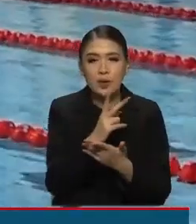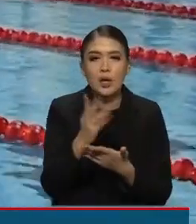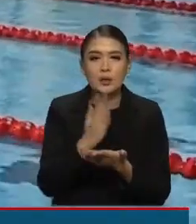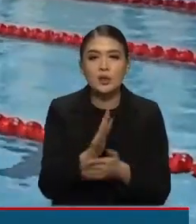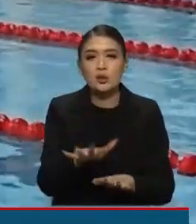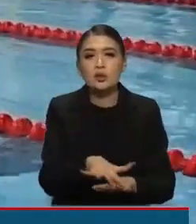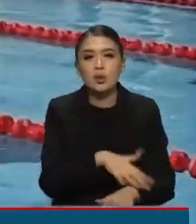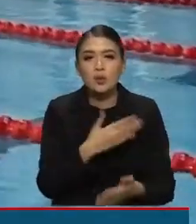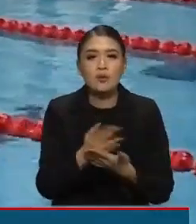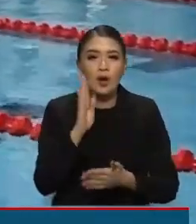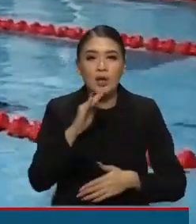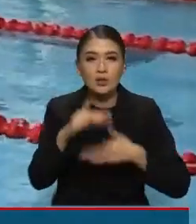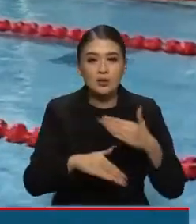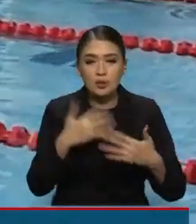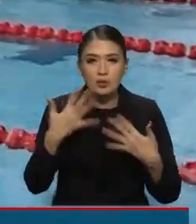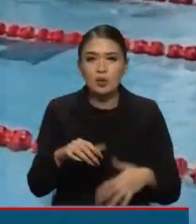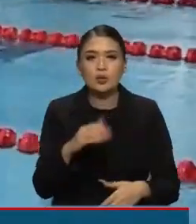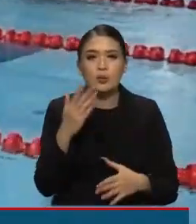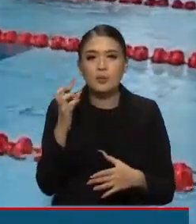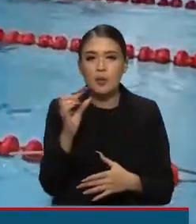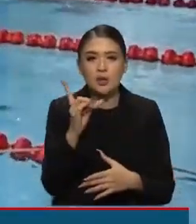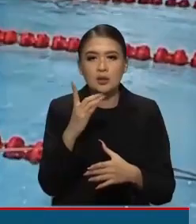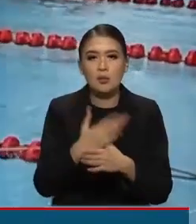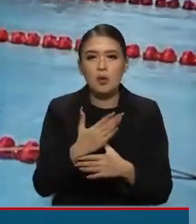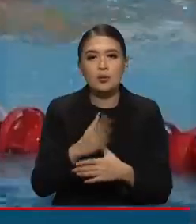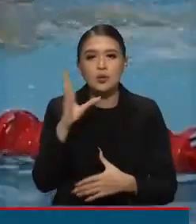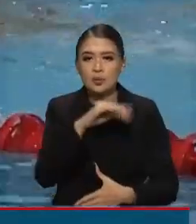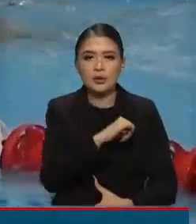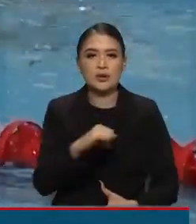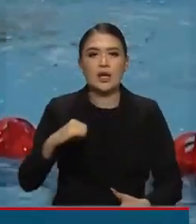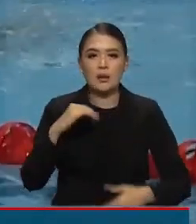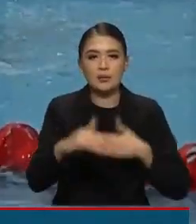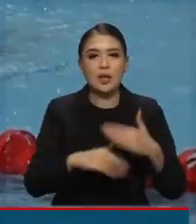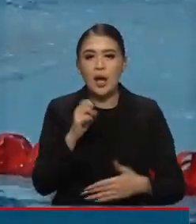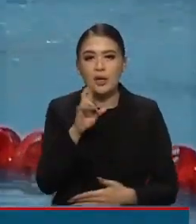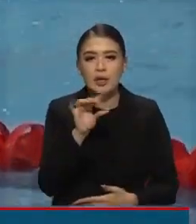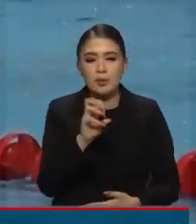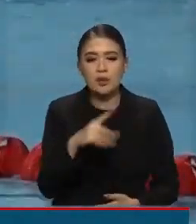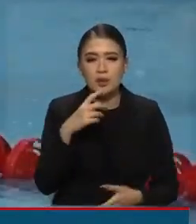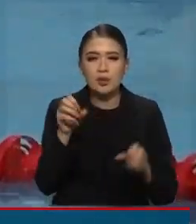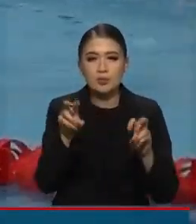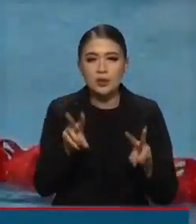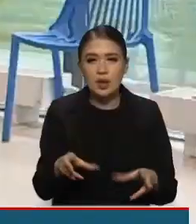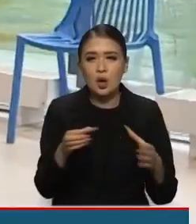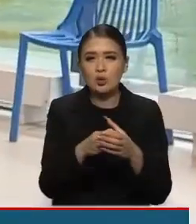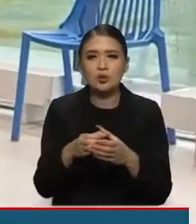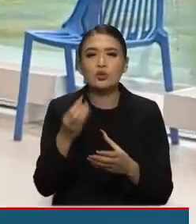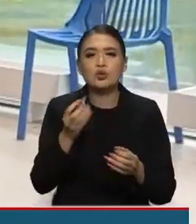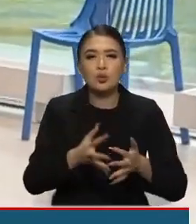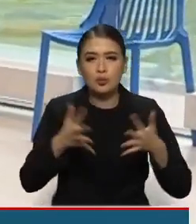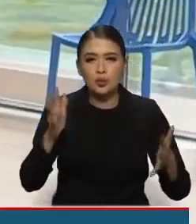долгих водных процедур научились плавать без помощи тренера. В Акимате сообщили, что подобных специализированных кружков будет еще